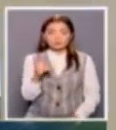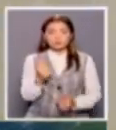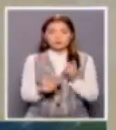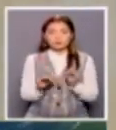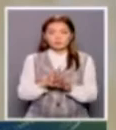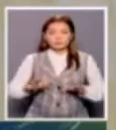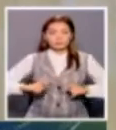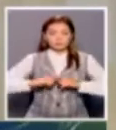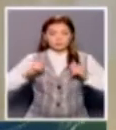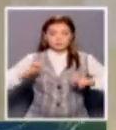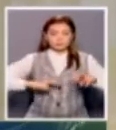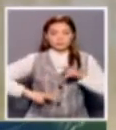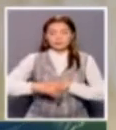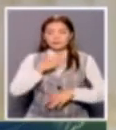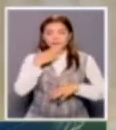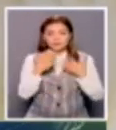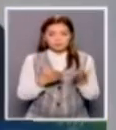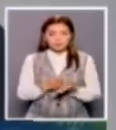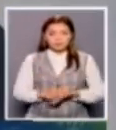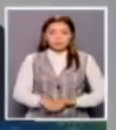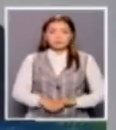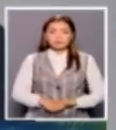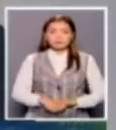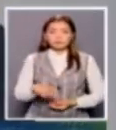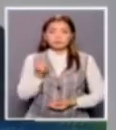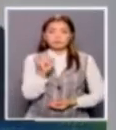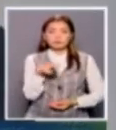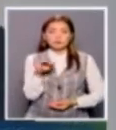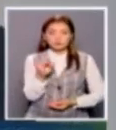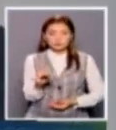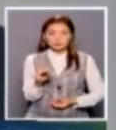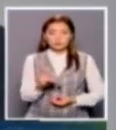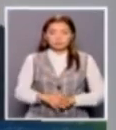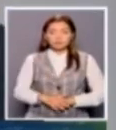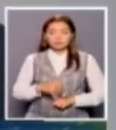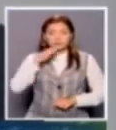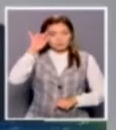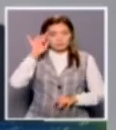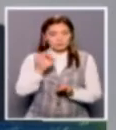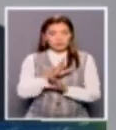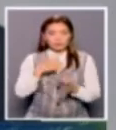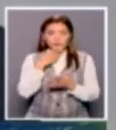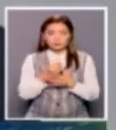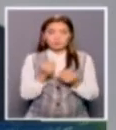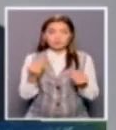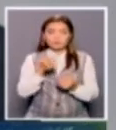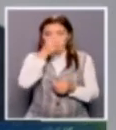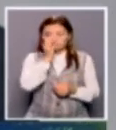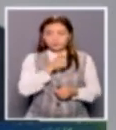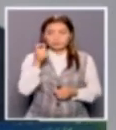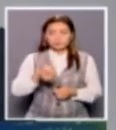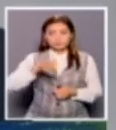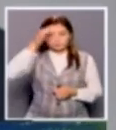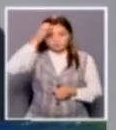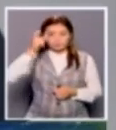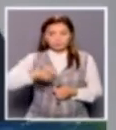төгілген жауһарларды іздеп жүріп оқиды. Қадыр аға осы қазақ поэзиясында өзіндік орны бар. Ғалым ғана